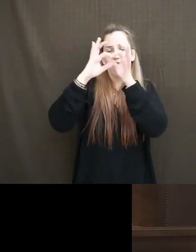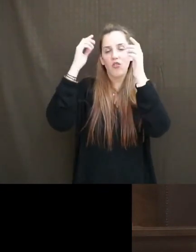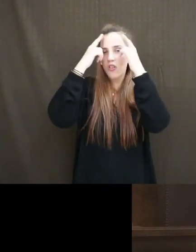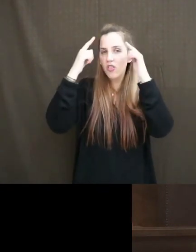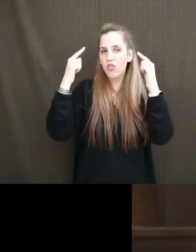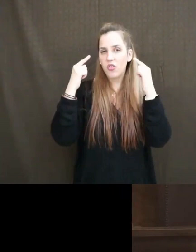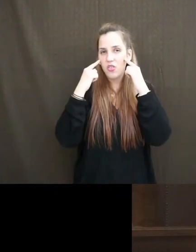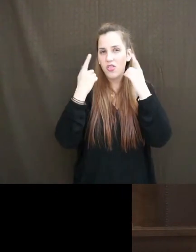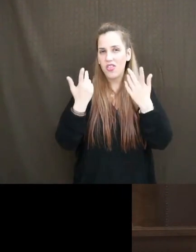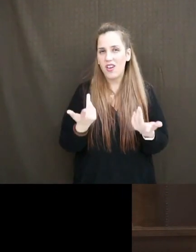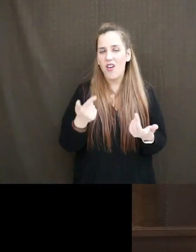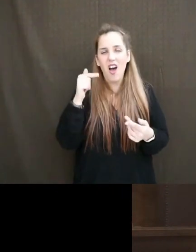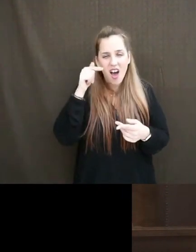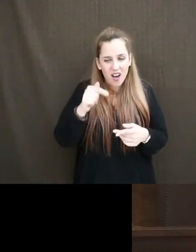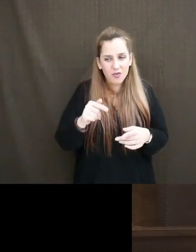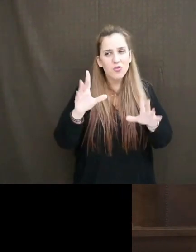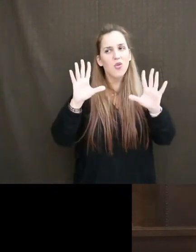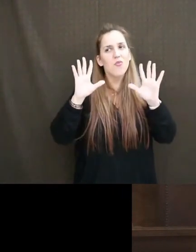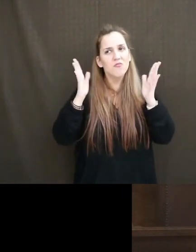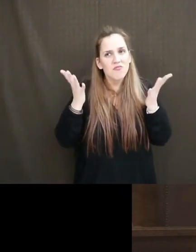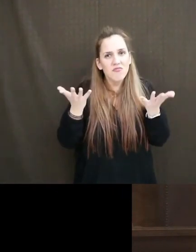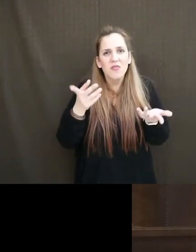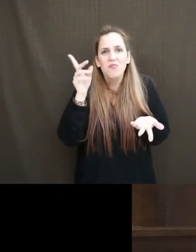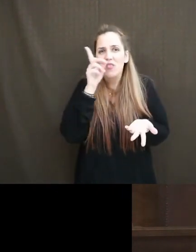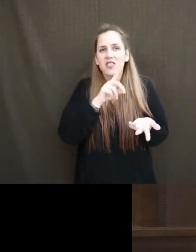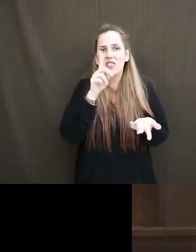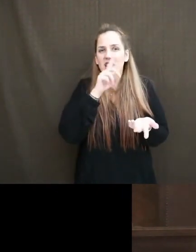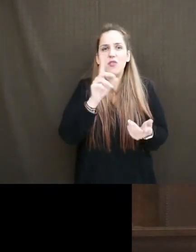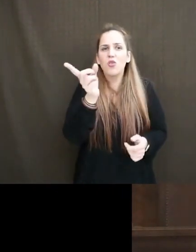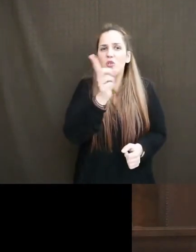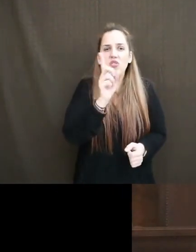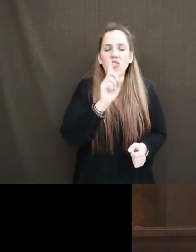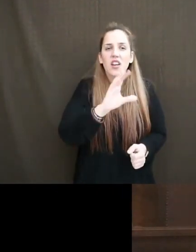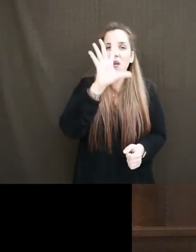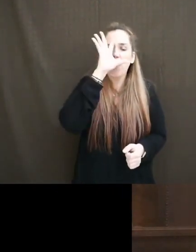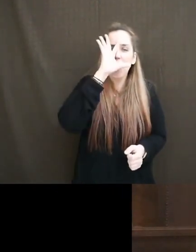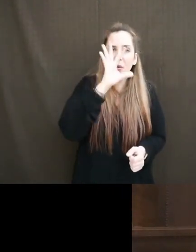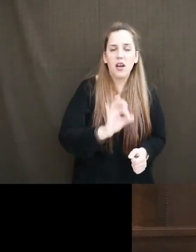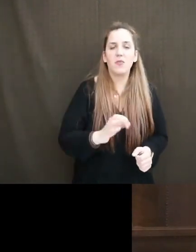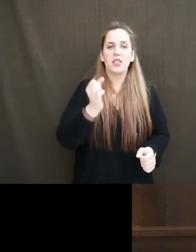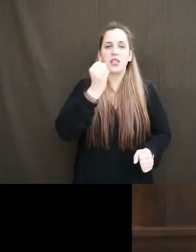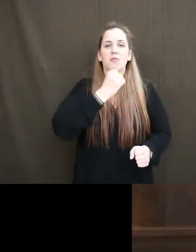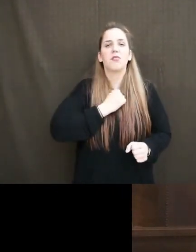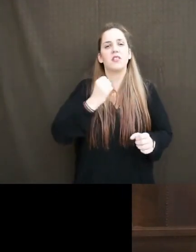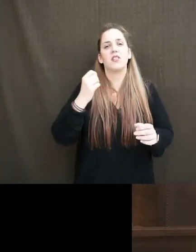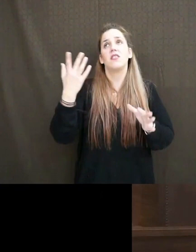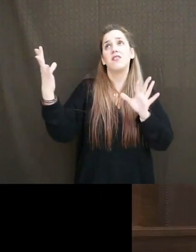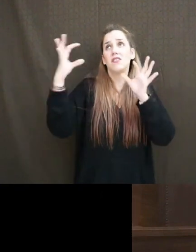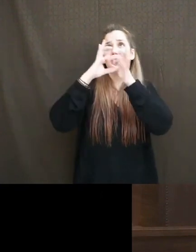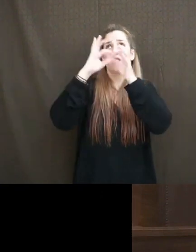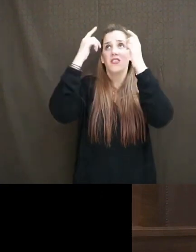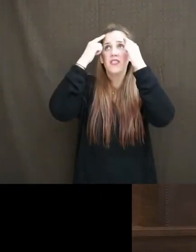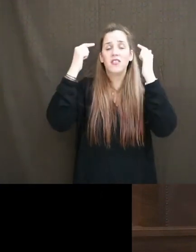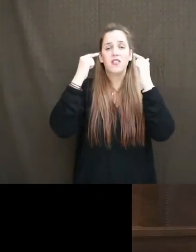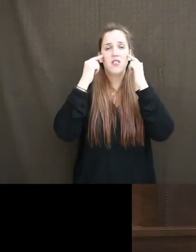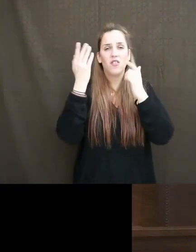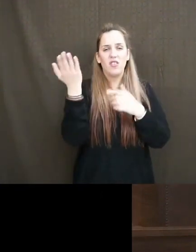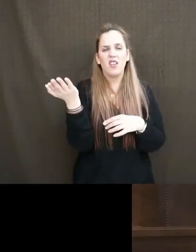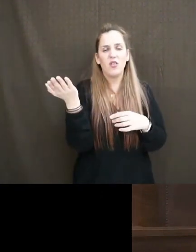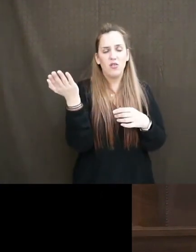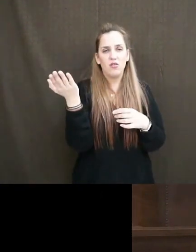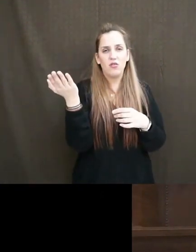ζεις για αυτές τις παραδόσεις αντί να ζεις για το Χριστό. Και αυτό μπορεί να έχει γίνει τόσο πολύ δικό σου που να μην το